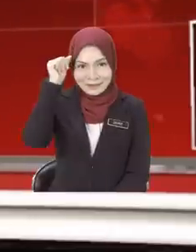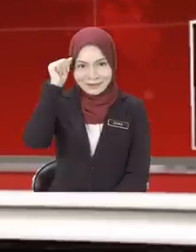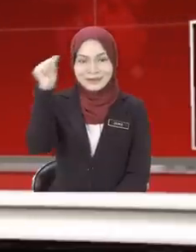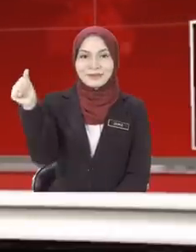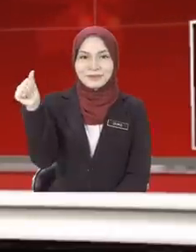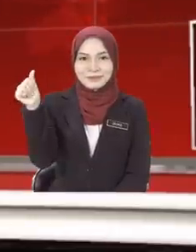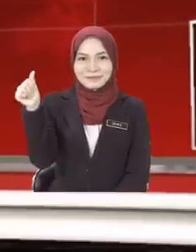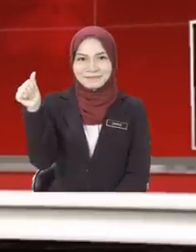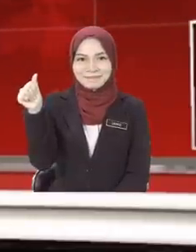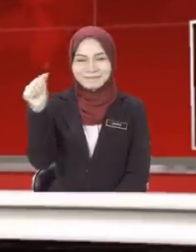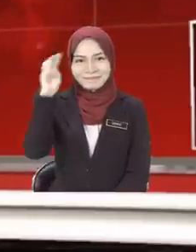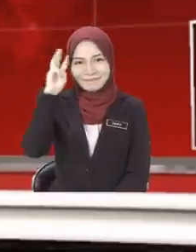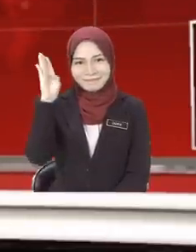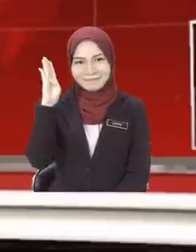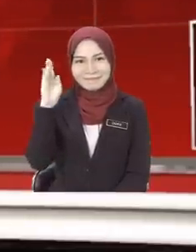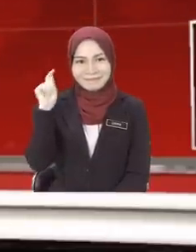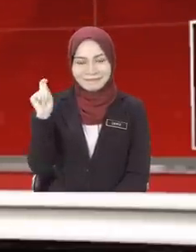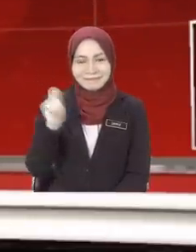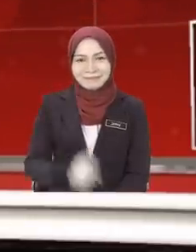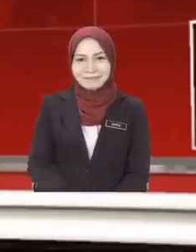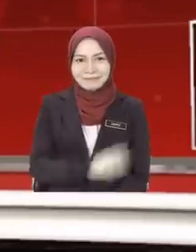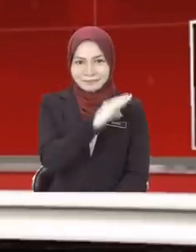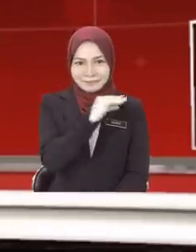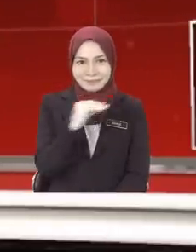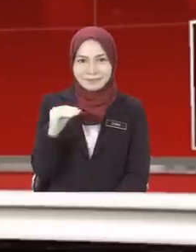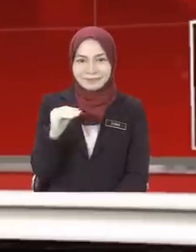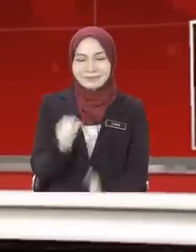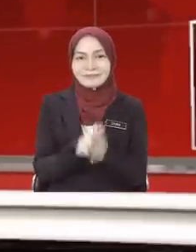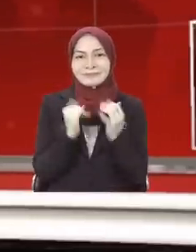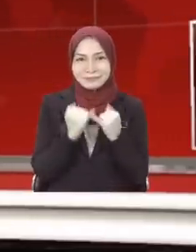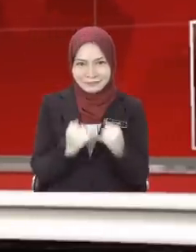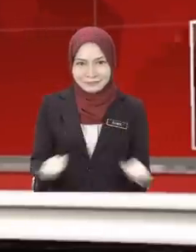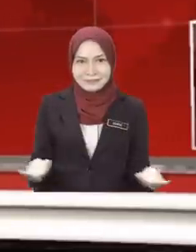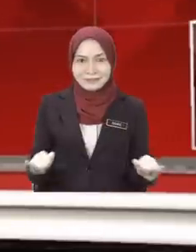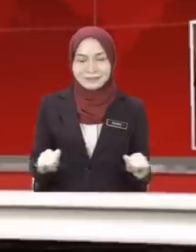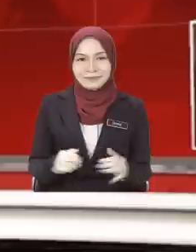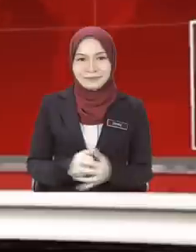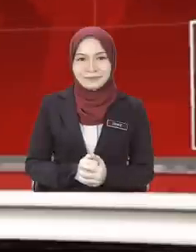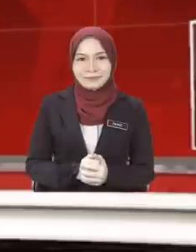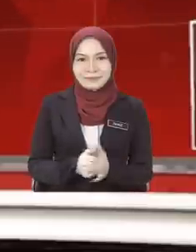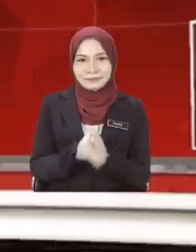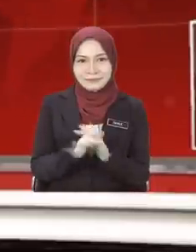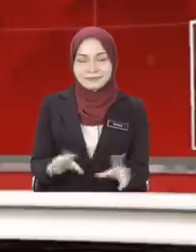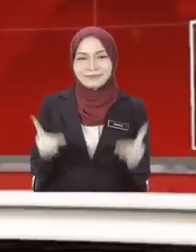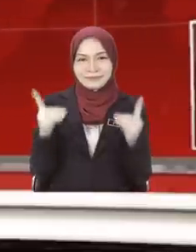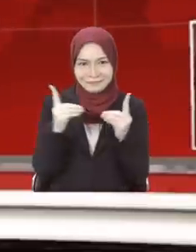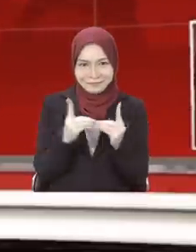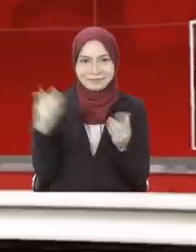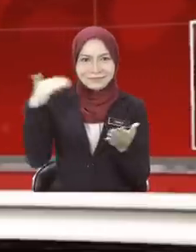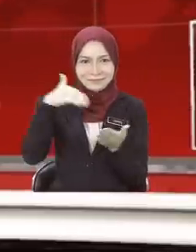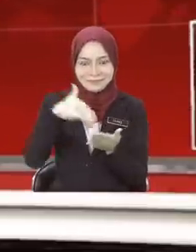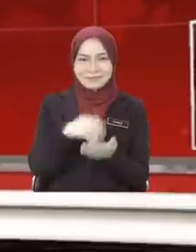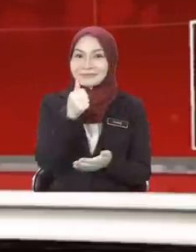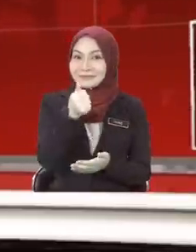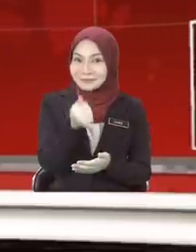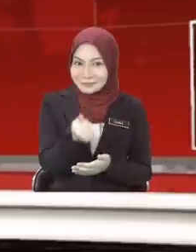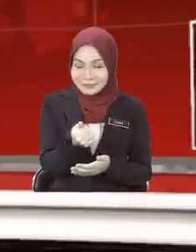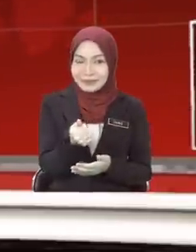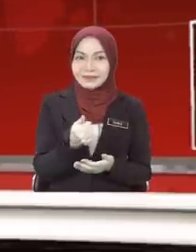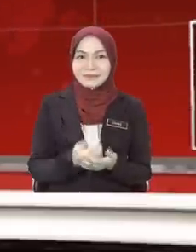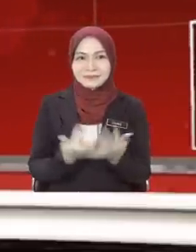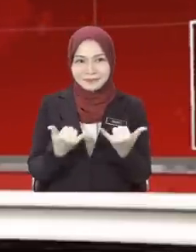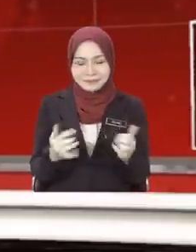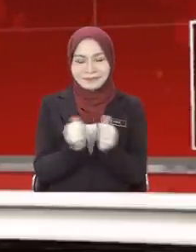Assalamualaikum warahmatullahi wabarakatuh dan selamat sejahtera selamat bertemu kembali Anda